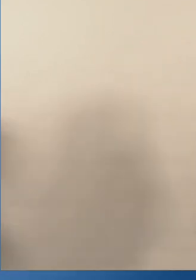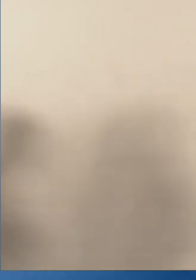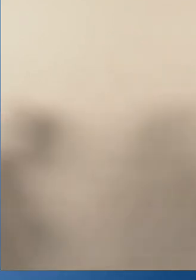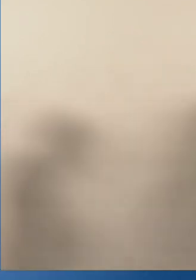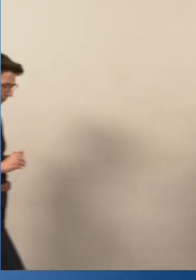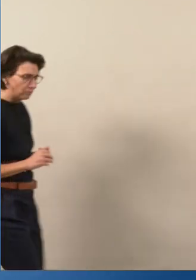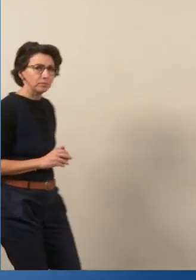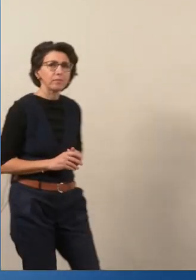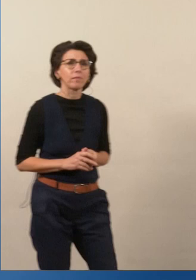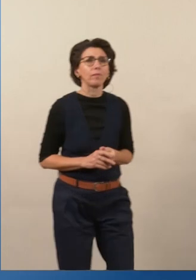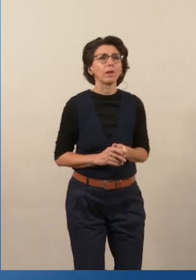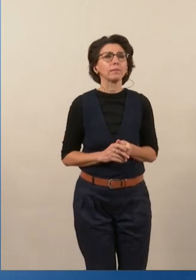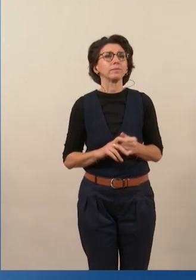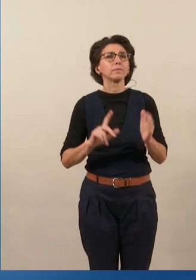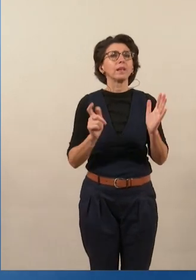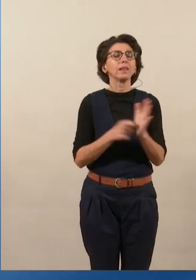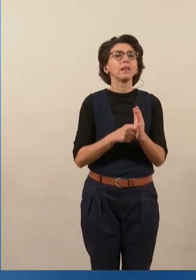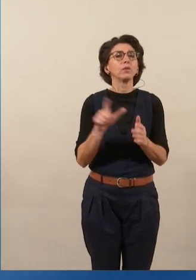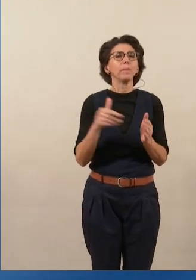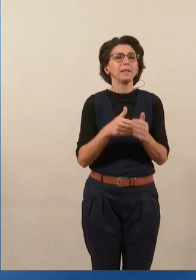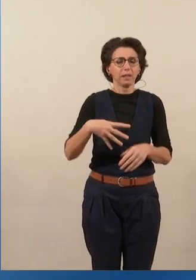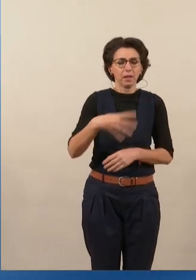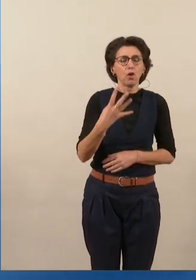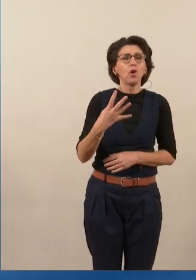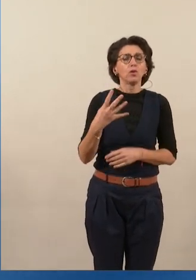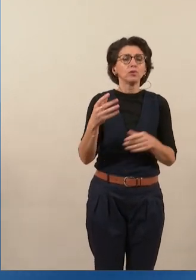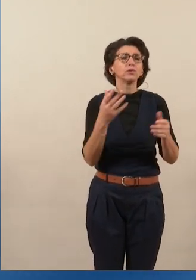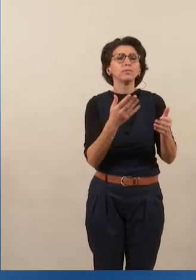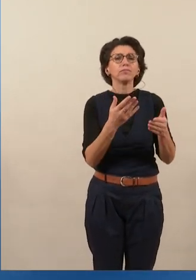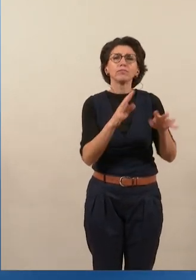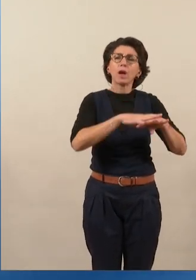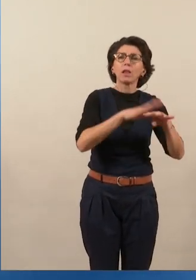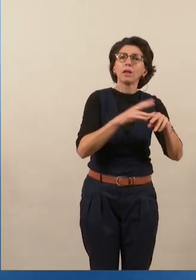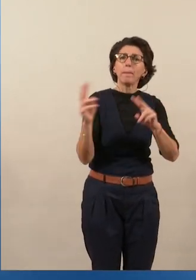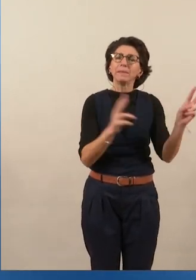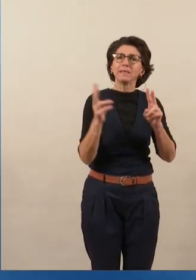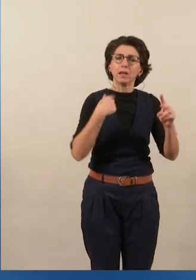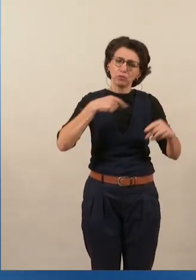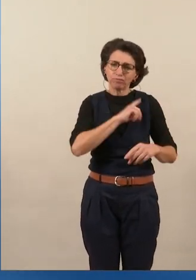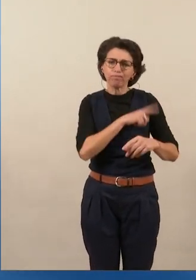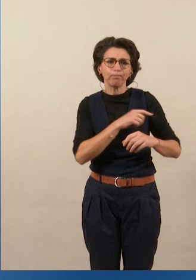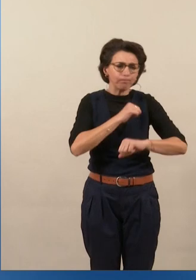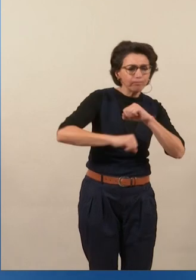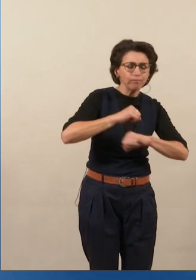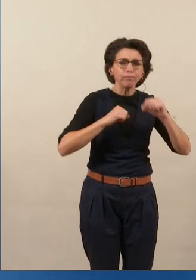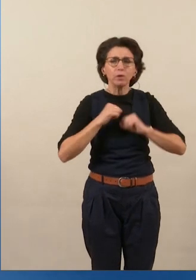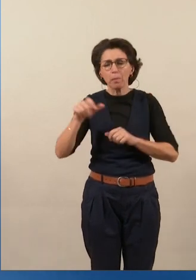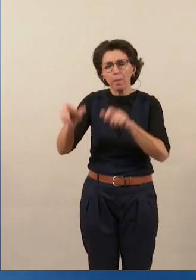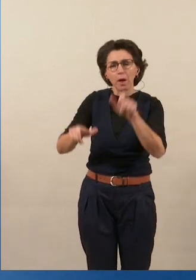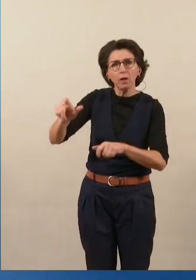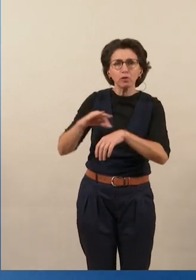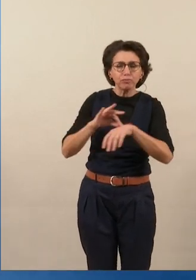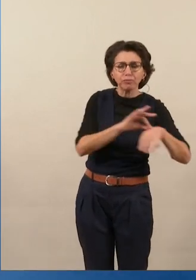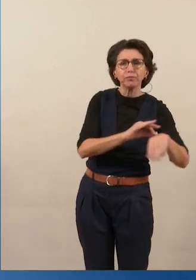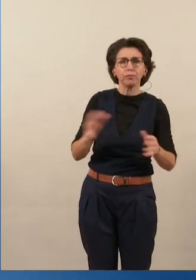le réaménagement du quartier Mistral mais également la stimulation l'accompagnement des acteurs de terrain